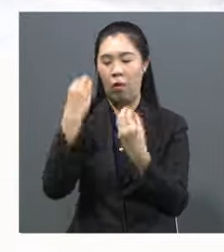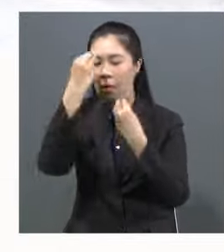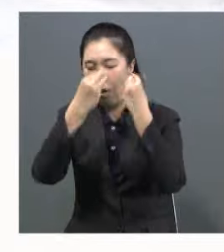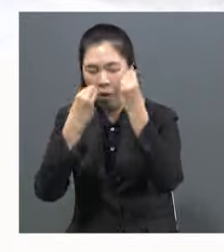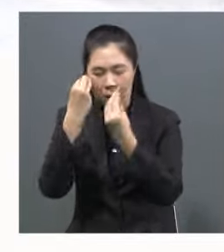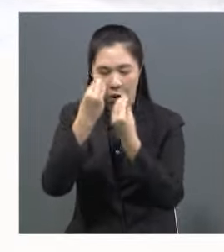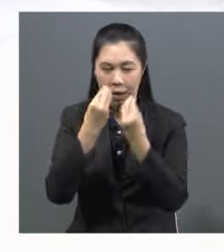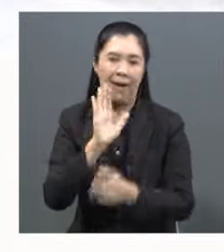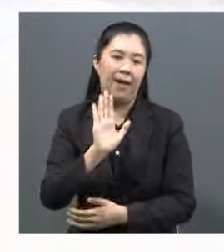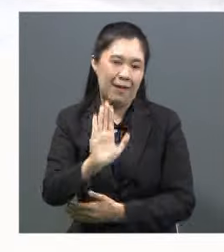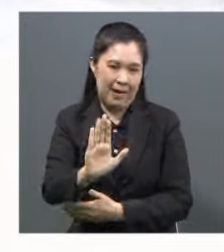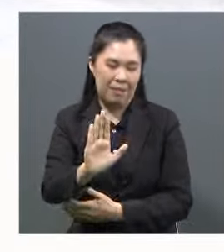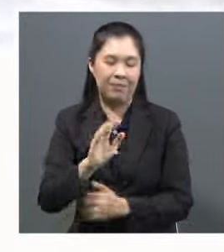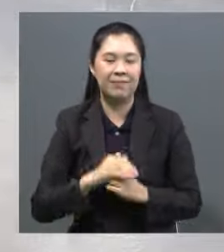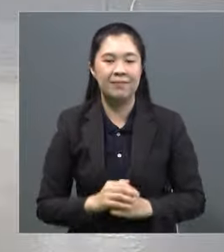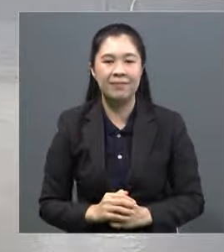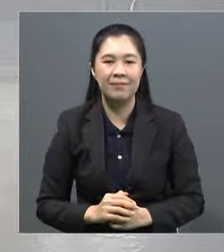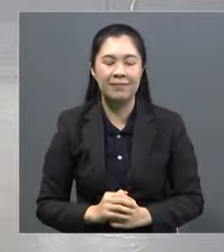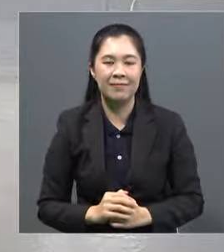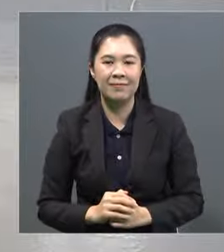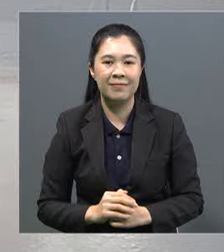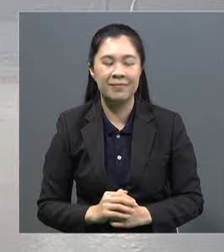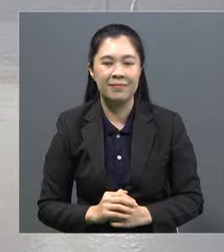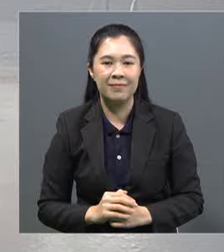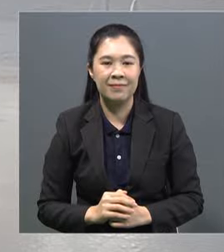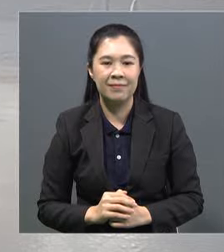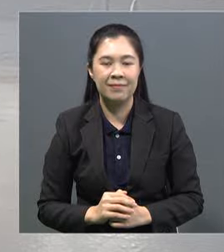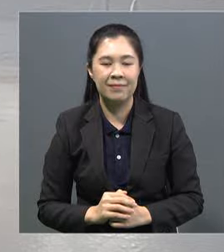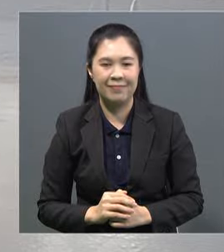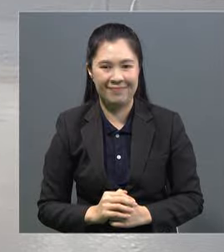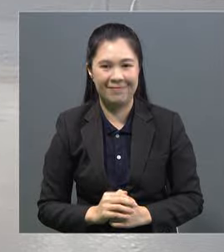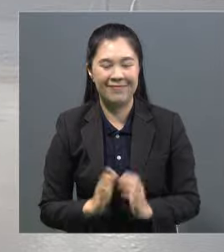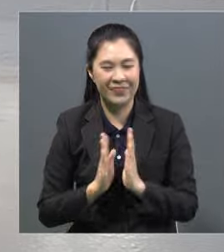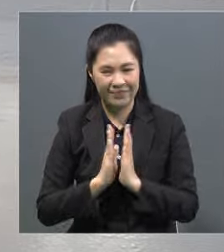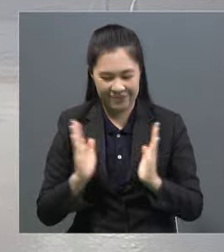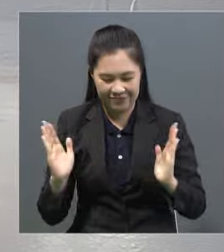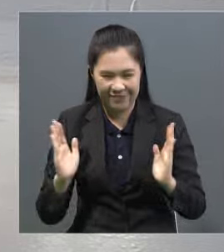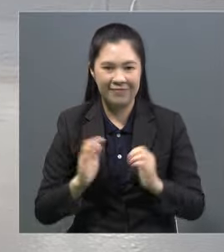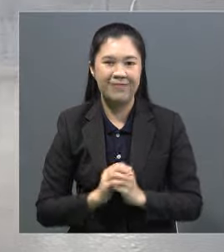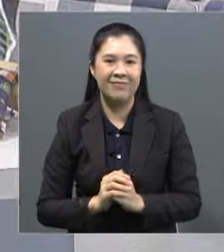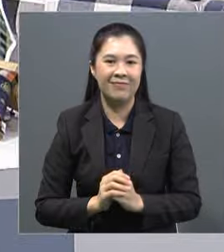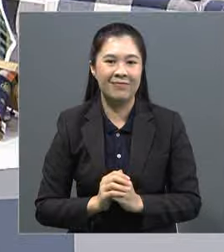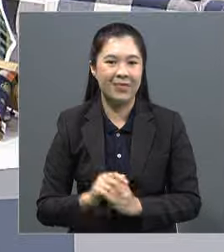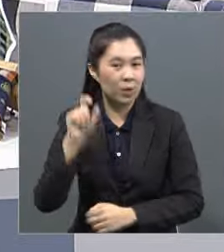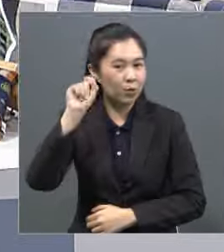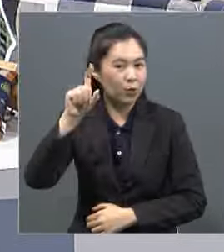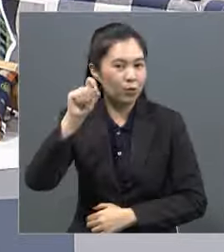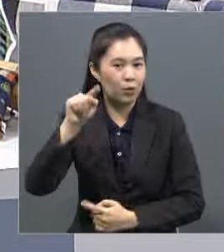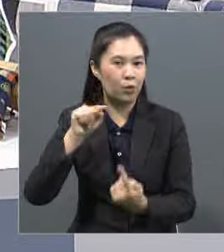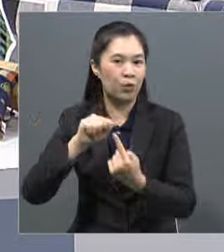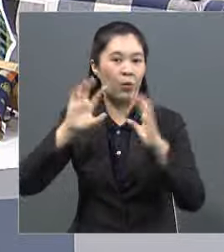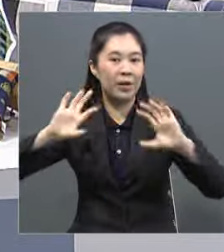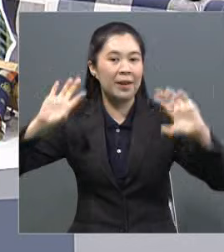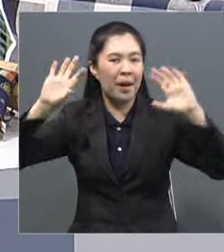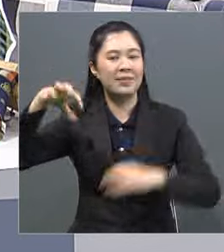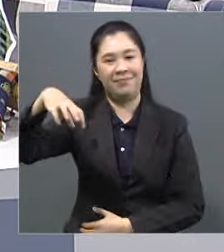หตุในช่วงของเทศกาลสงกรานต์ที่จะถึงนี้ด้วยค่ะทั้งสองท่านคะ ขอบคุณครับคุณณัฐวีครับรายงานมาจากที่ทำเนียบรัฐบาลนะ